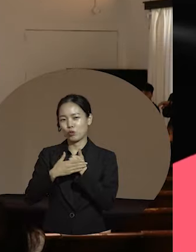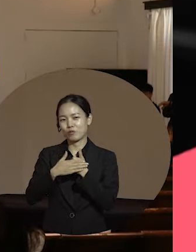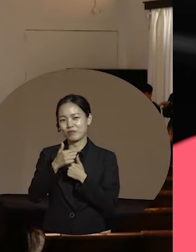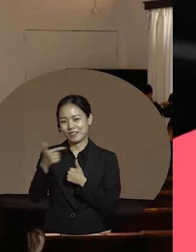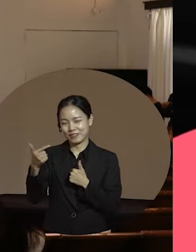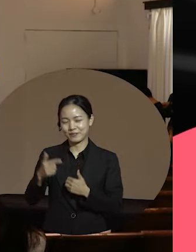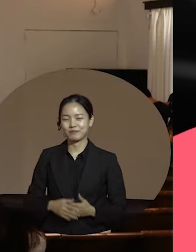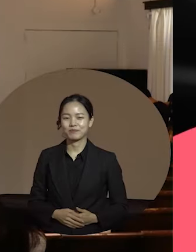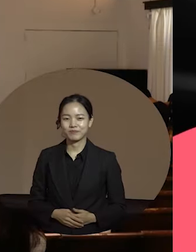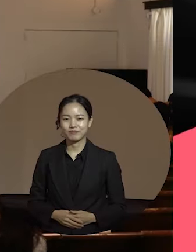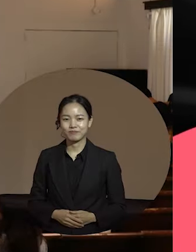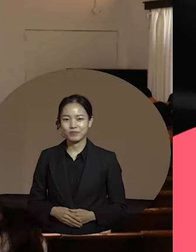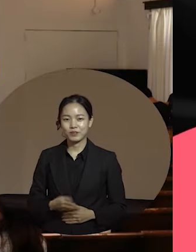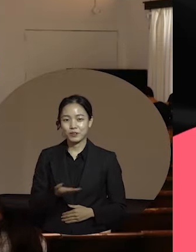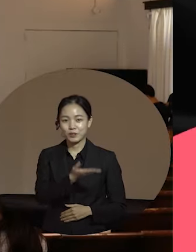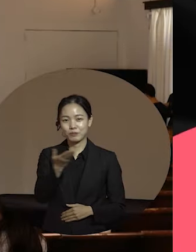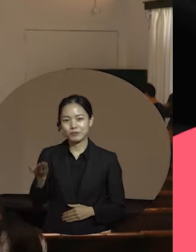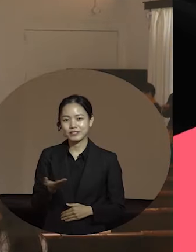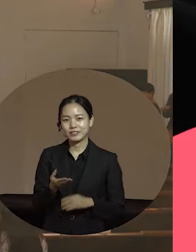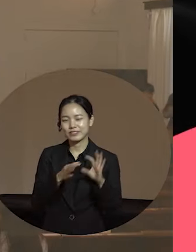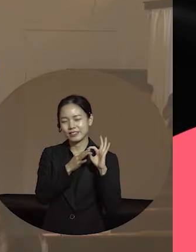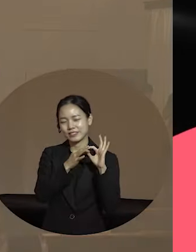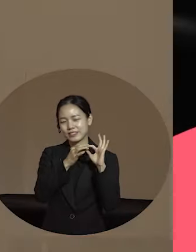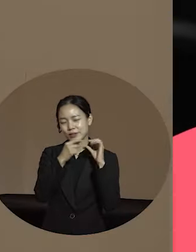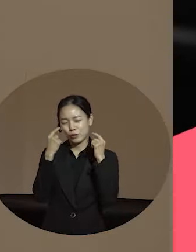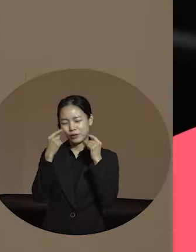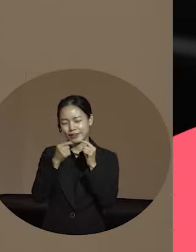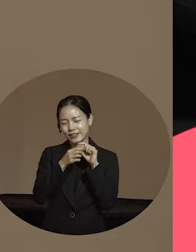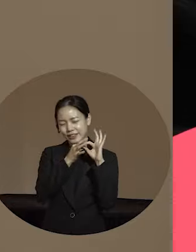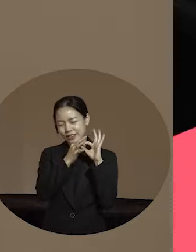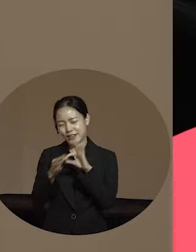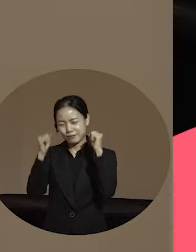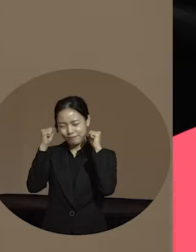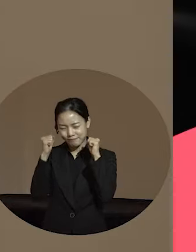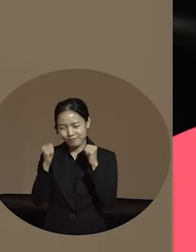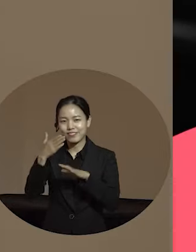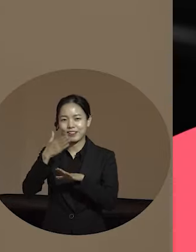긴 시간 끝까지 함께 자리해 주신 여러분 진심으로